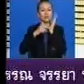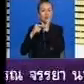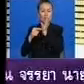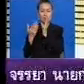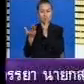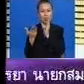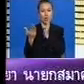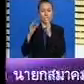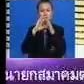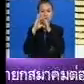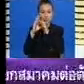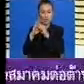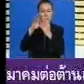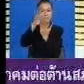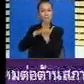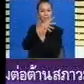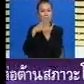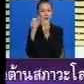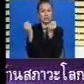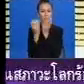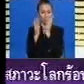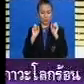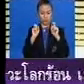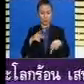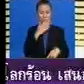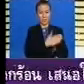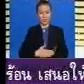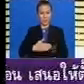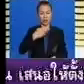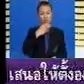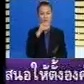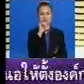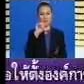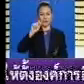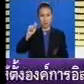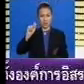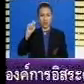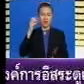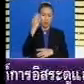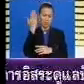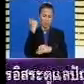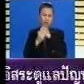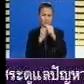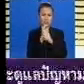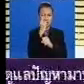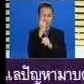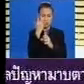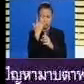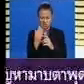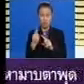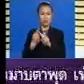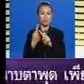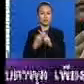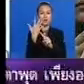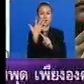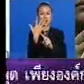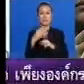ขอเร่งรัดกระบวนการทำแผนศึกษาผลกระทบด้านสุขสภาพนะครับหรือว่า Hiจากเดิมที่เกือบ 1ปีอยากจะให้เหลือไม่เกิน 5เดือน